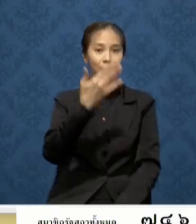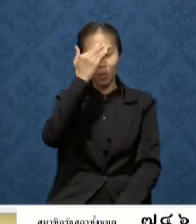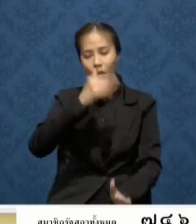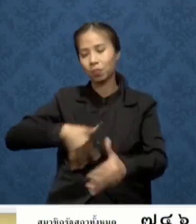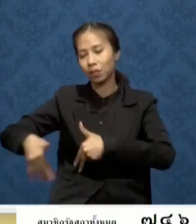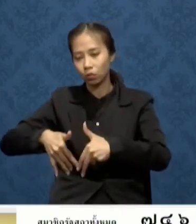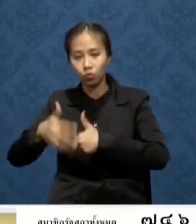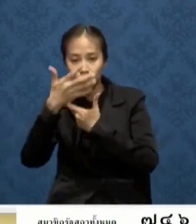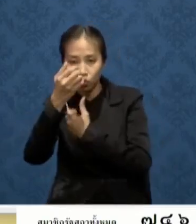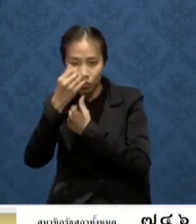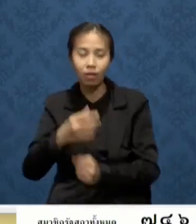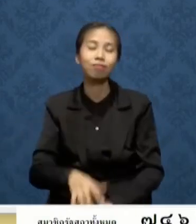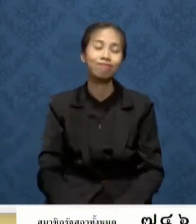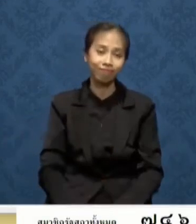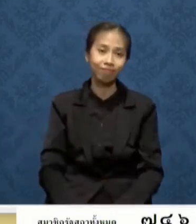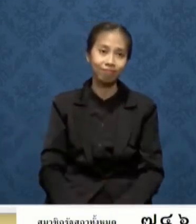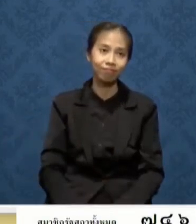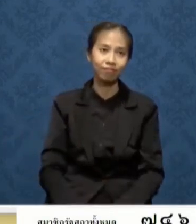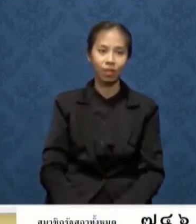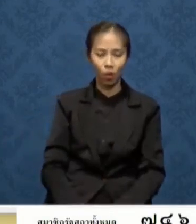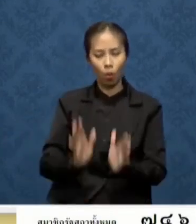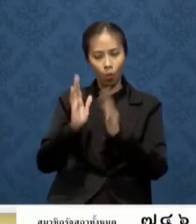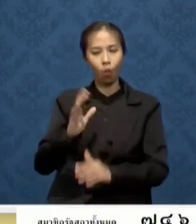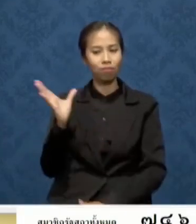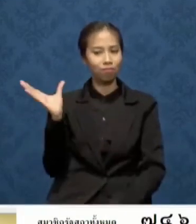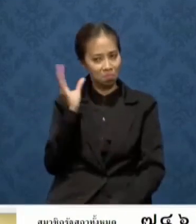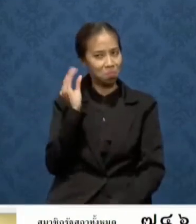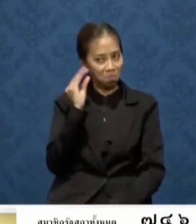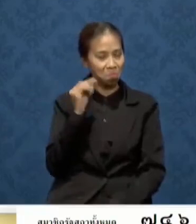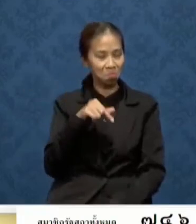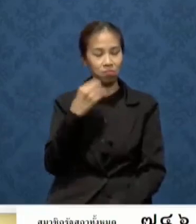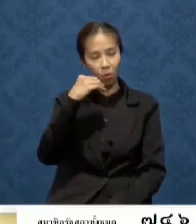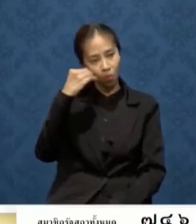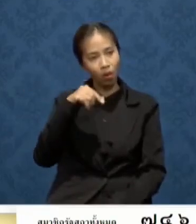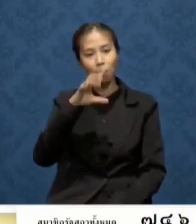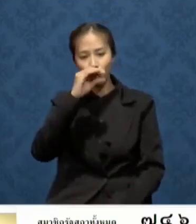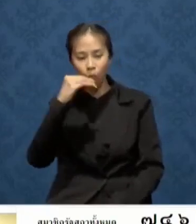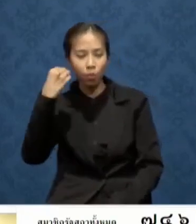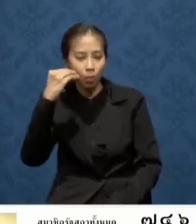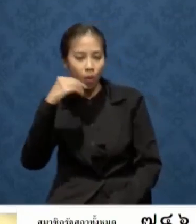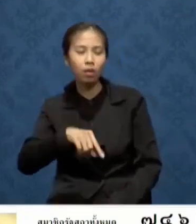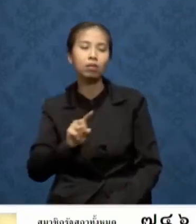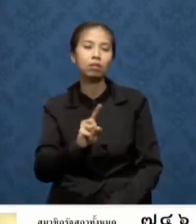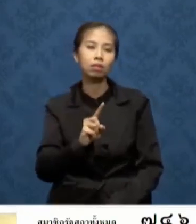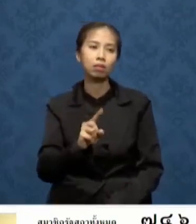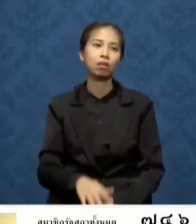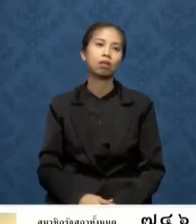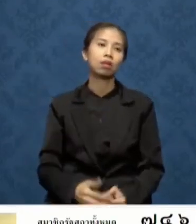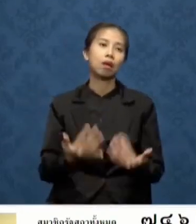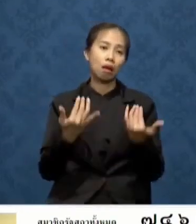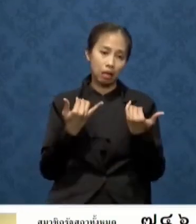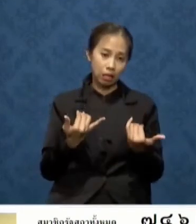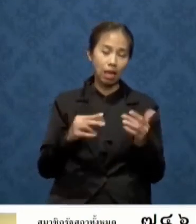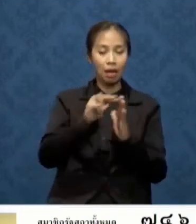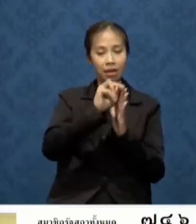ใจอันนี้ Hot Hit ติดตลาดจิงนะครั ผมยอมรับนโยบายนี้นะครับ เป็นนโยบายเรือทง